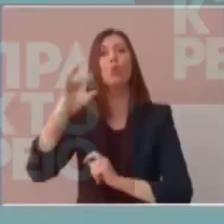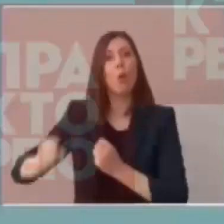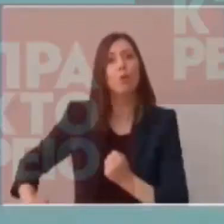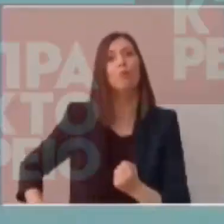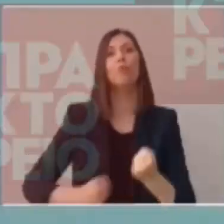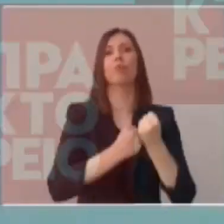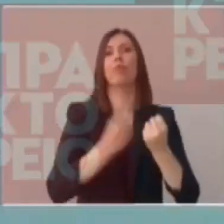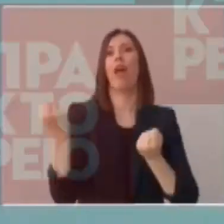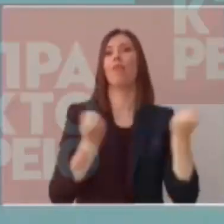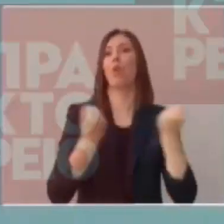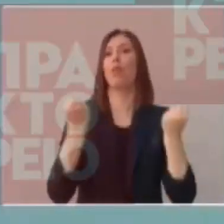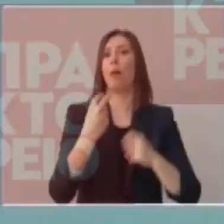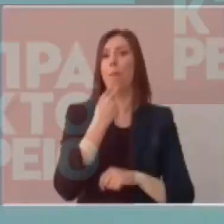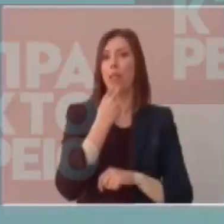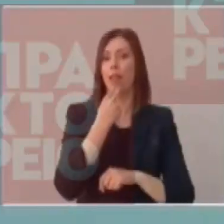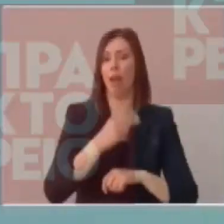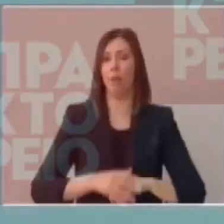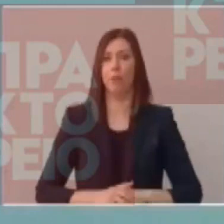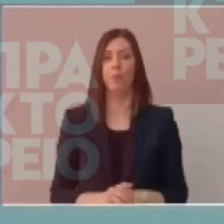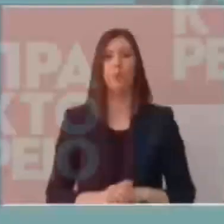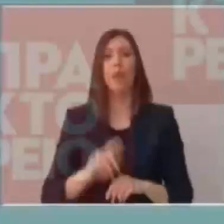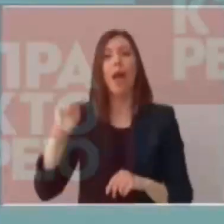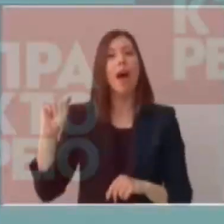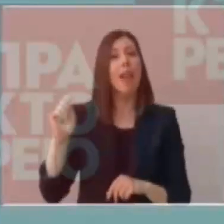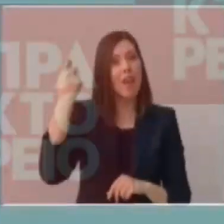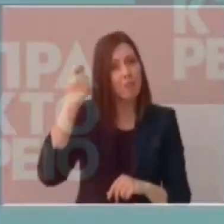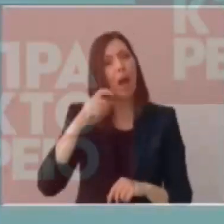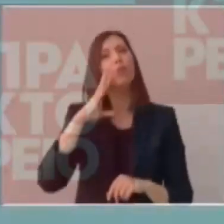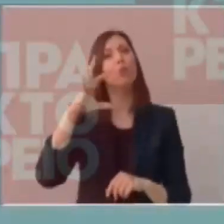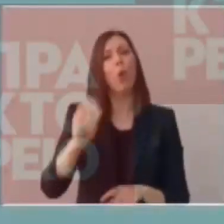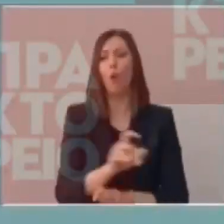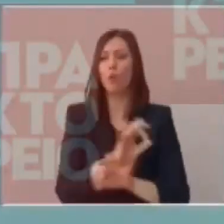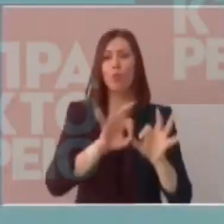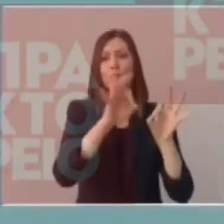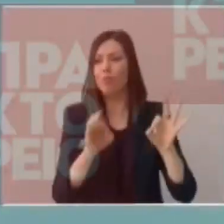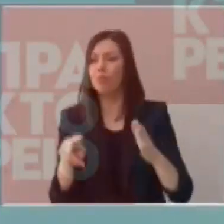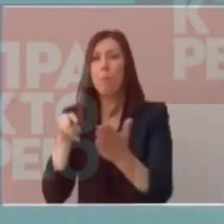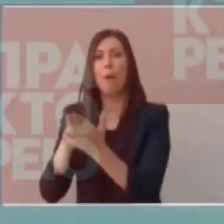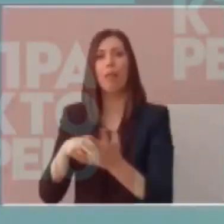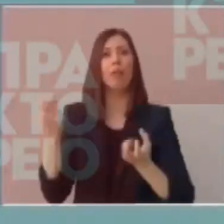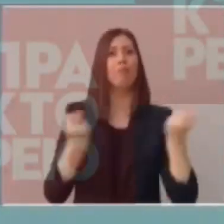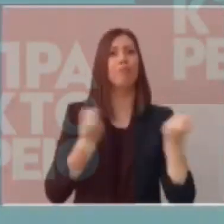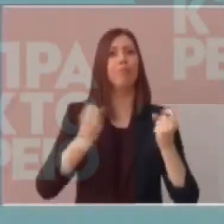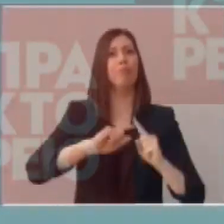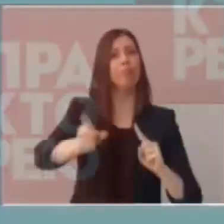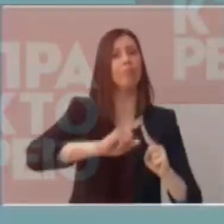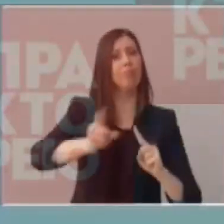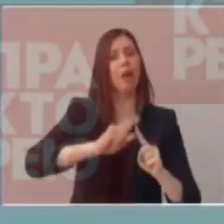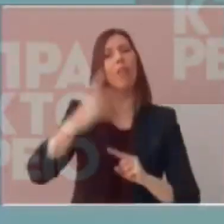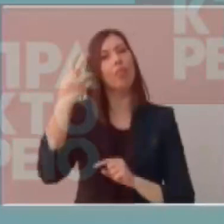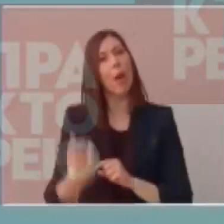Το ρεύμα κίνησης θα παρέχουν φορείς εκμετάλλευσης υποδομών φόρτισης ηλεκτρικών